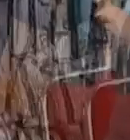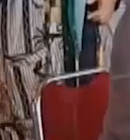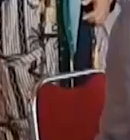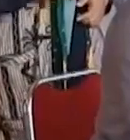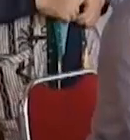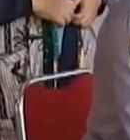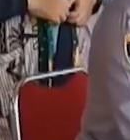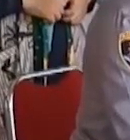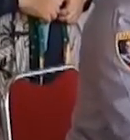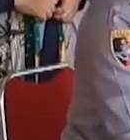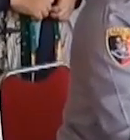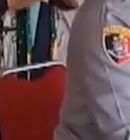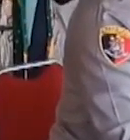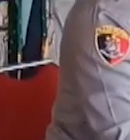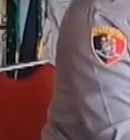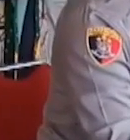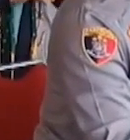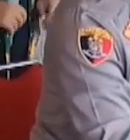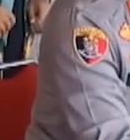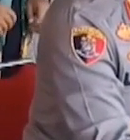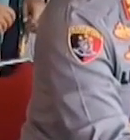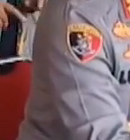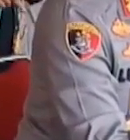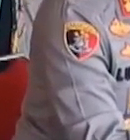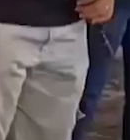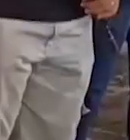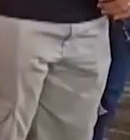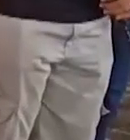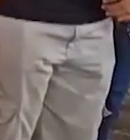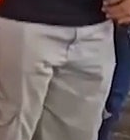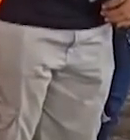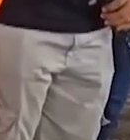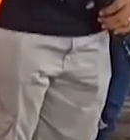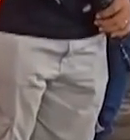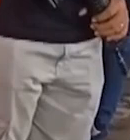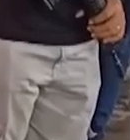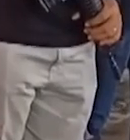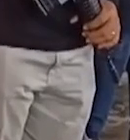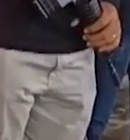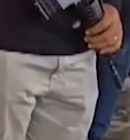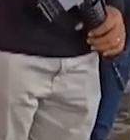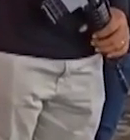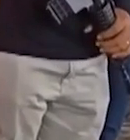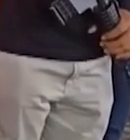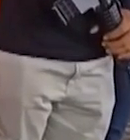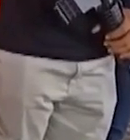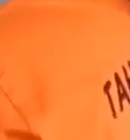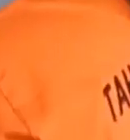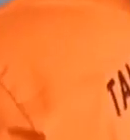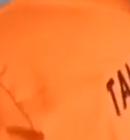bayaran. Dari pemeriksaan SP disewa oleh SA, ibu tiri korban, hanya karena kesal korban kerap meminta uang